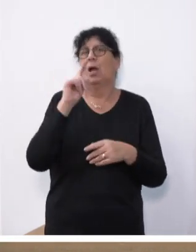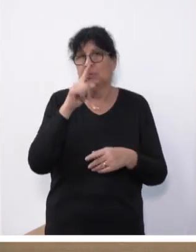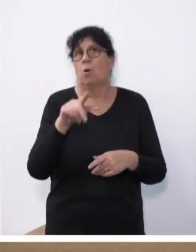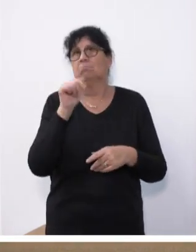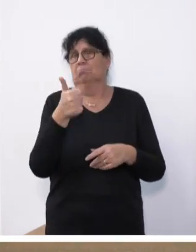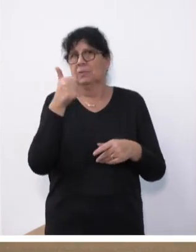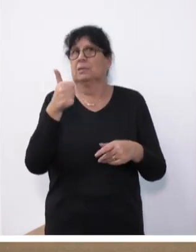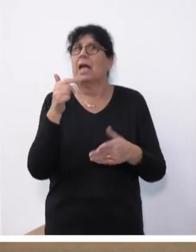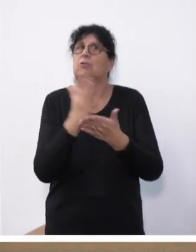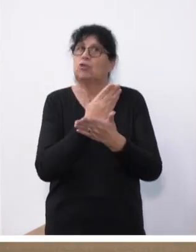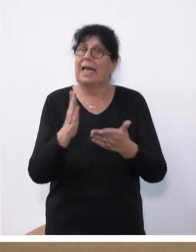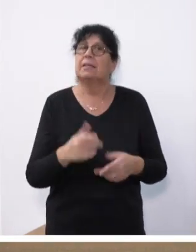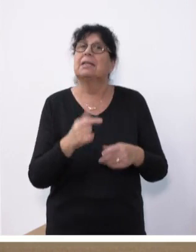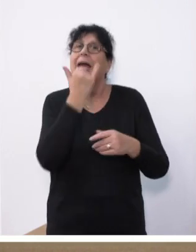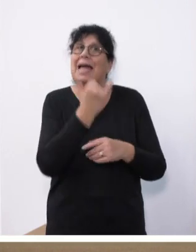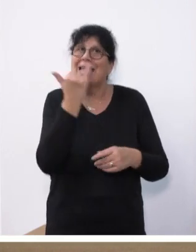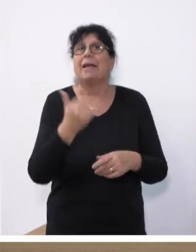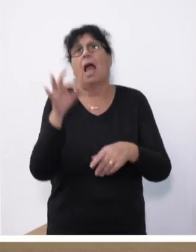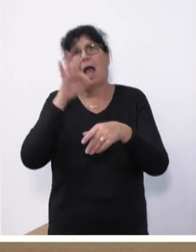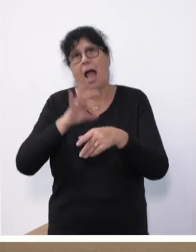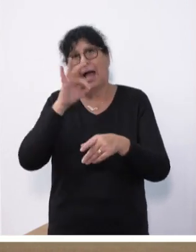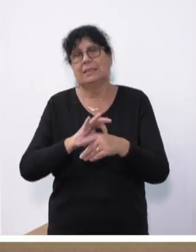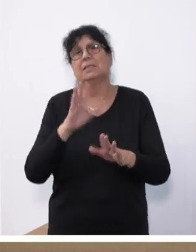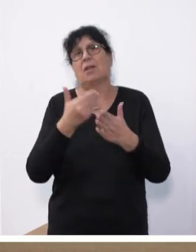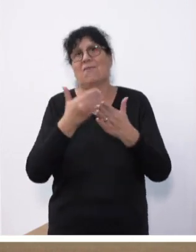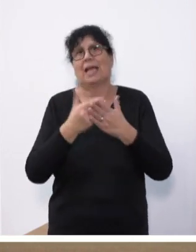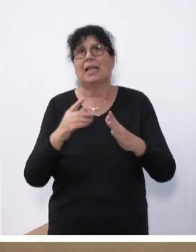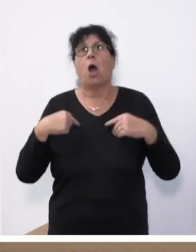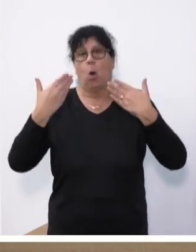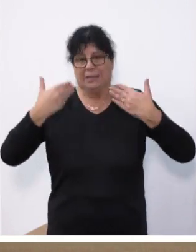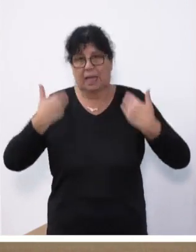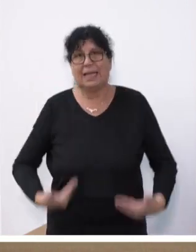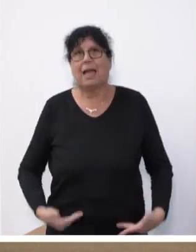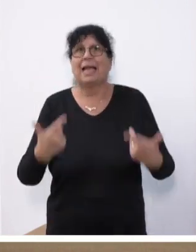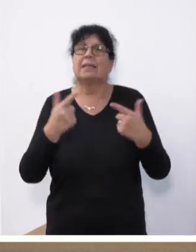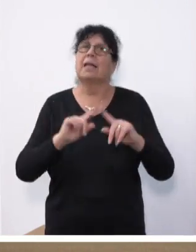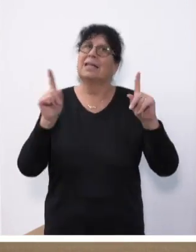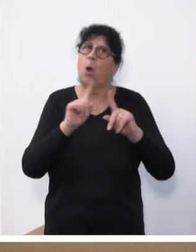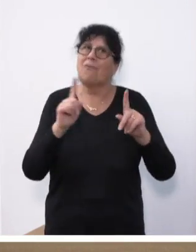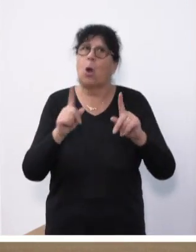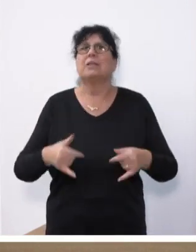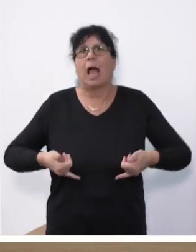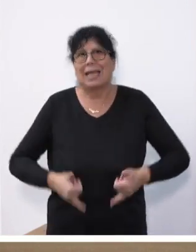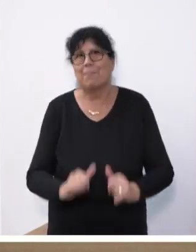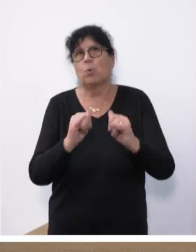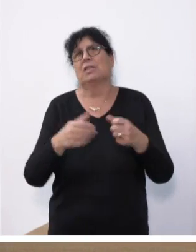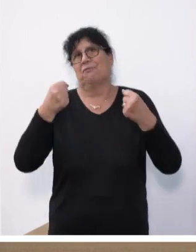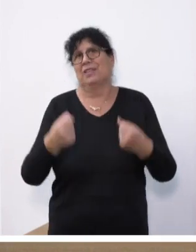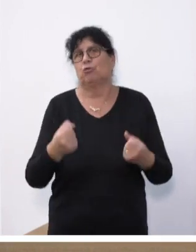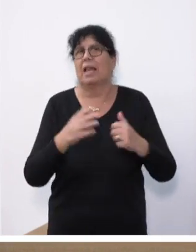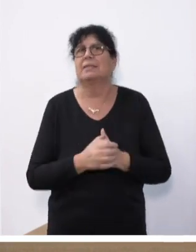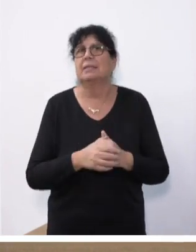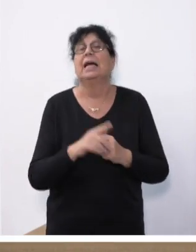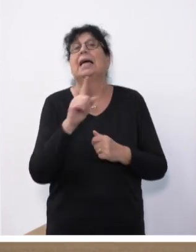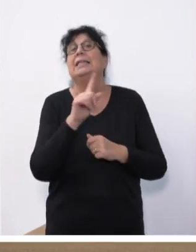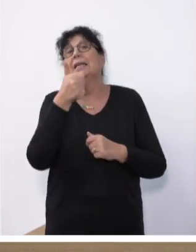und entscheidet, ist, was jeder Arzt aufgrund von Äußerlichkeiten bereits gleich nach der Geburt testieren kann. Das wäre nicht